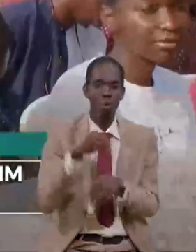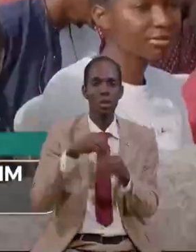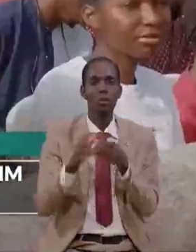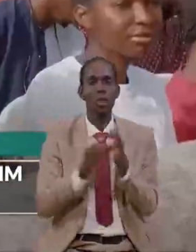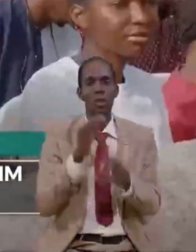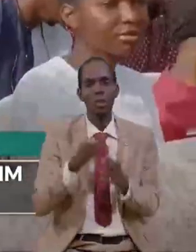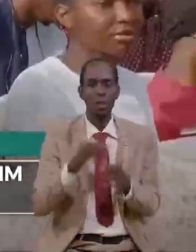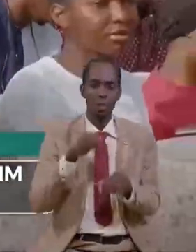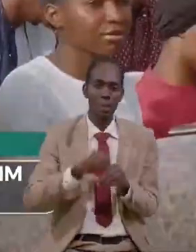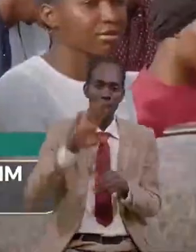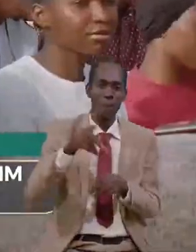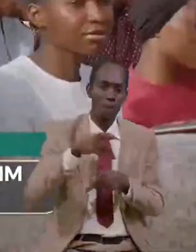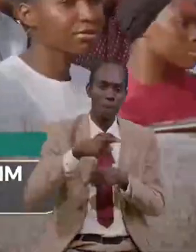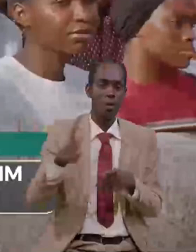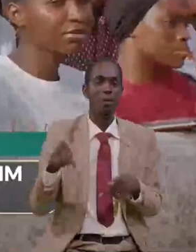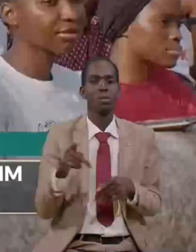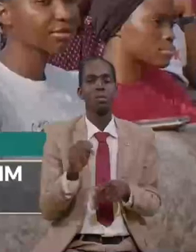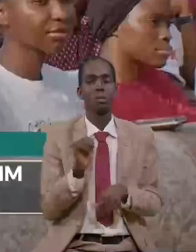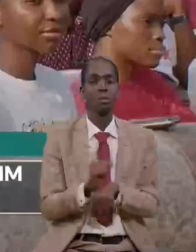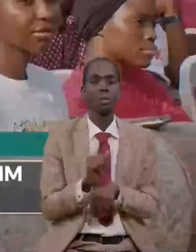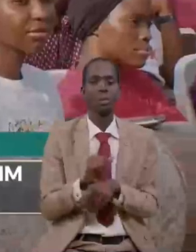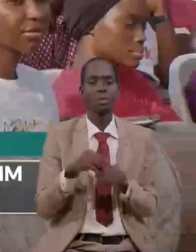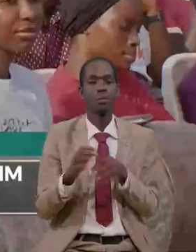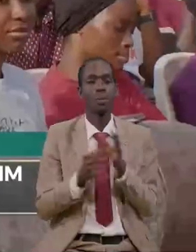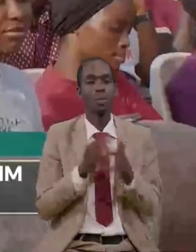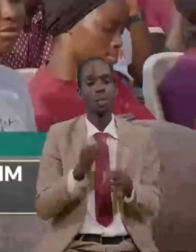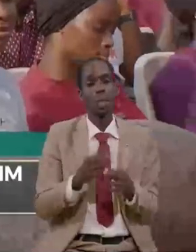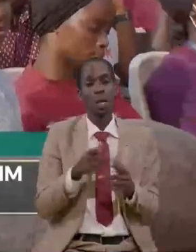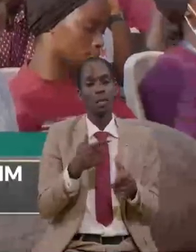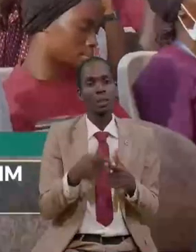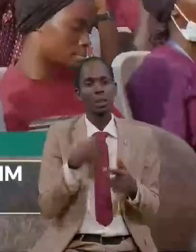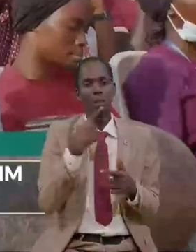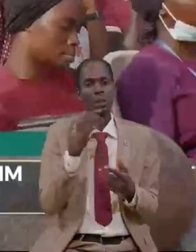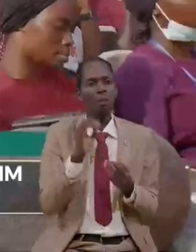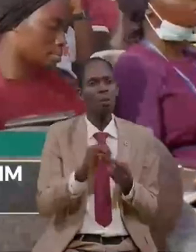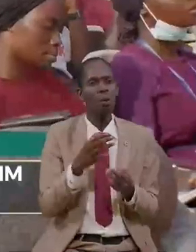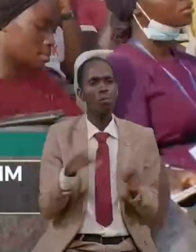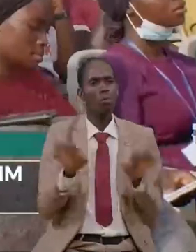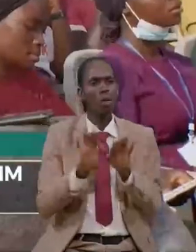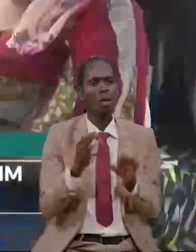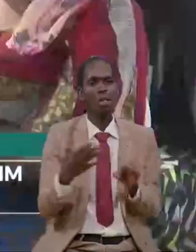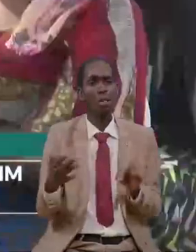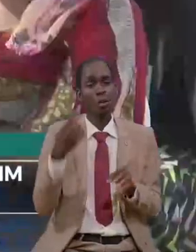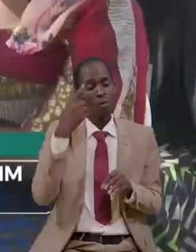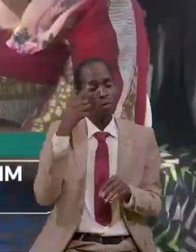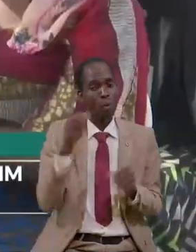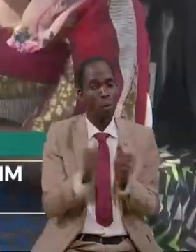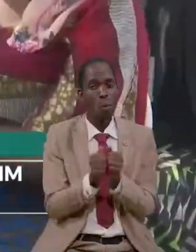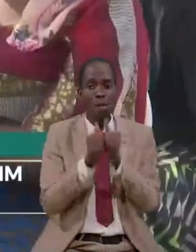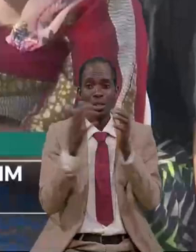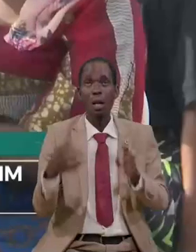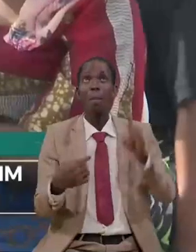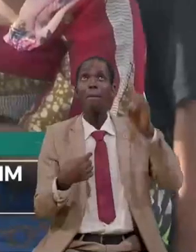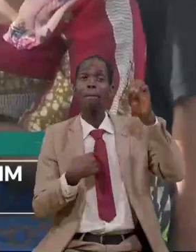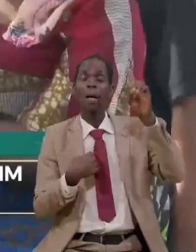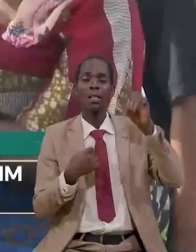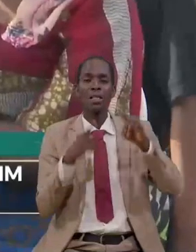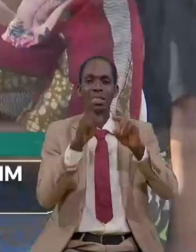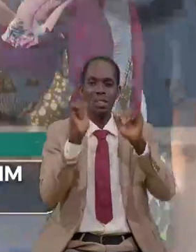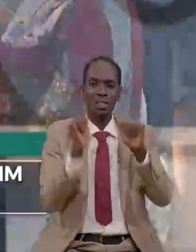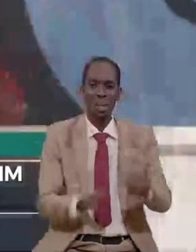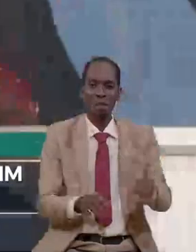ta profession. Quelque chose de significatif, car sans moi, vous ne pouvez